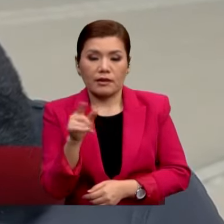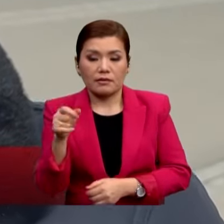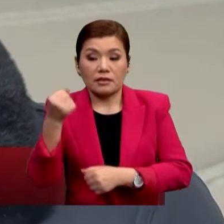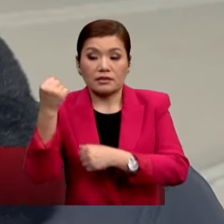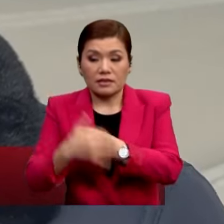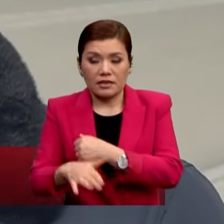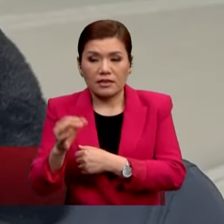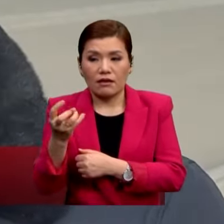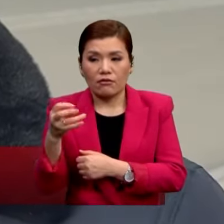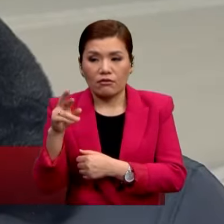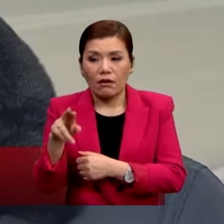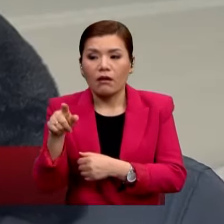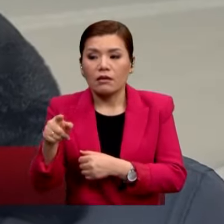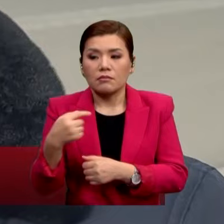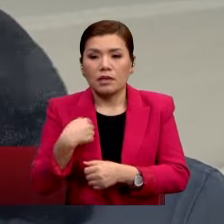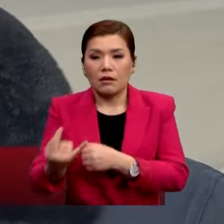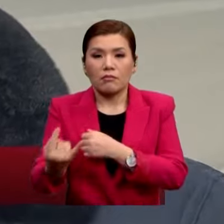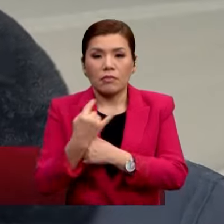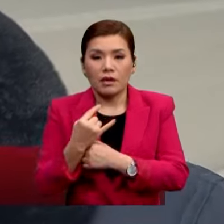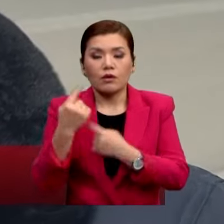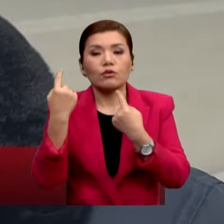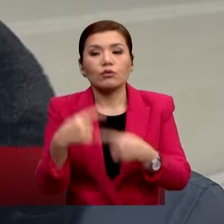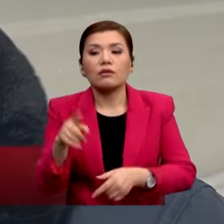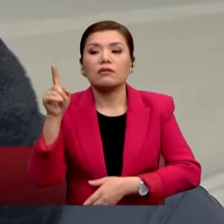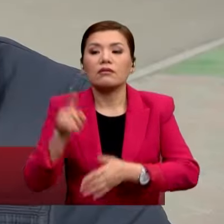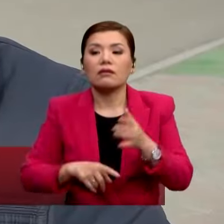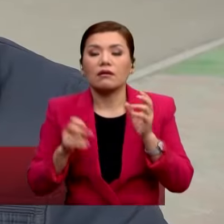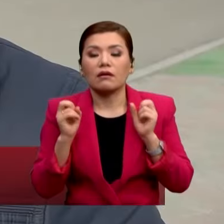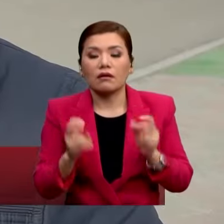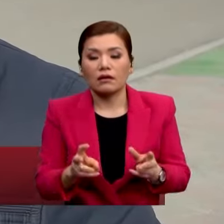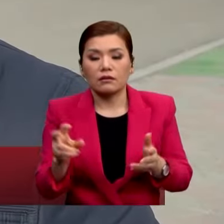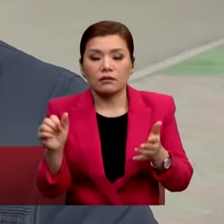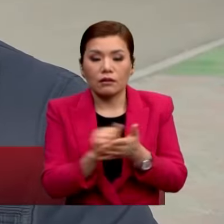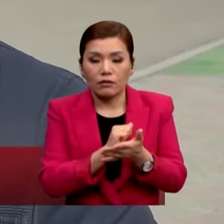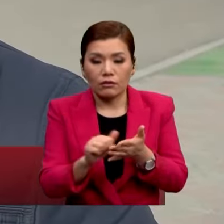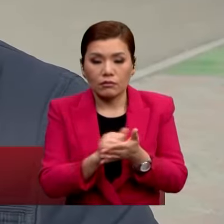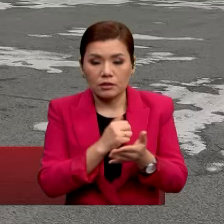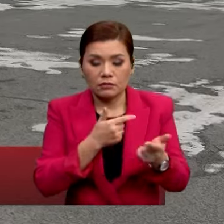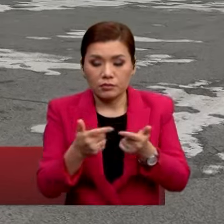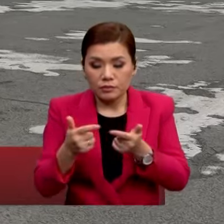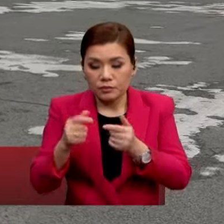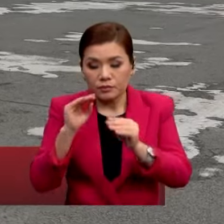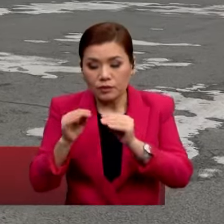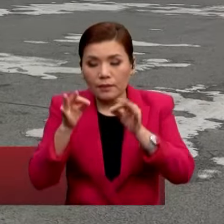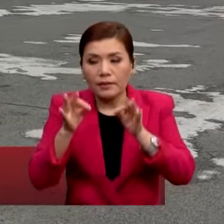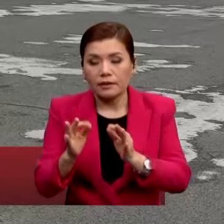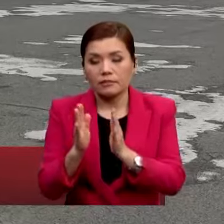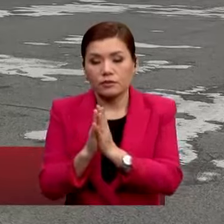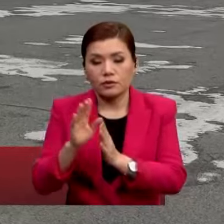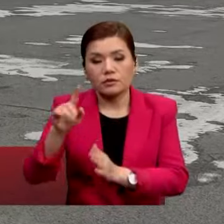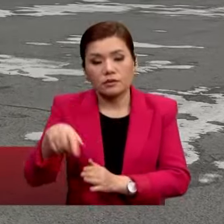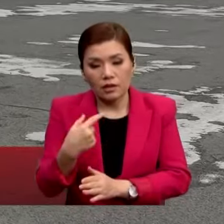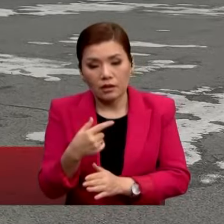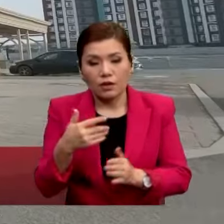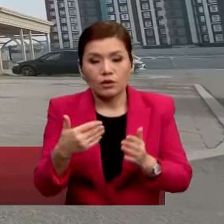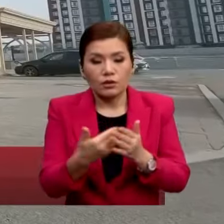бізді мен алдап тұрғаннан кейін, халықты алдап тұрғаннан кейін басқаға қалай сенесің деп айт. Құжаттарын дұрыстап беруін талап етемін. Су жаңа емес,